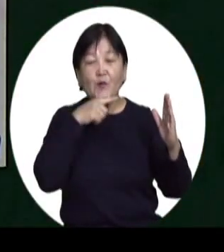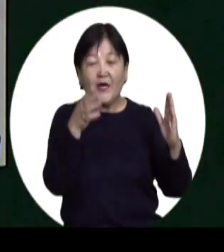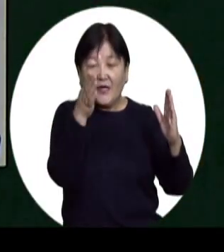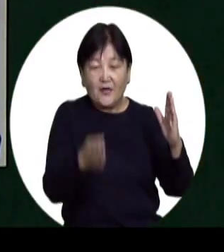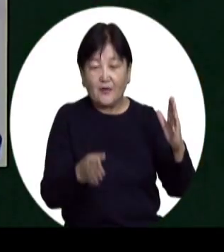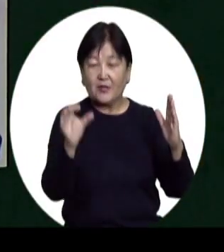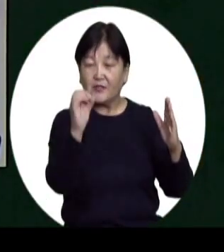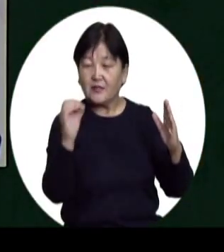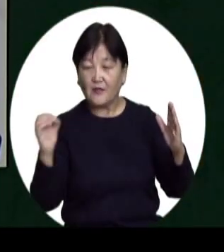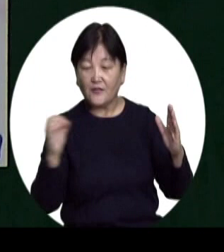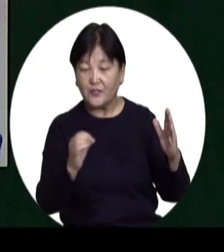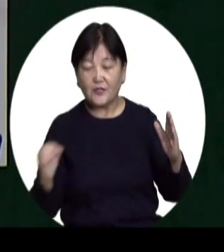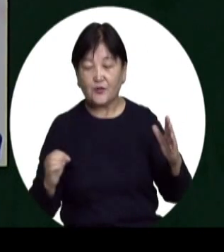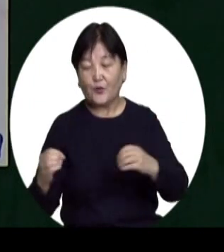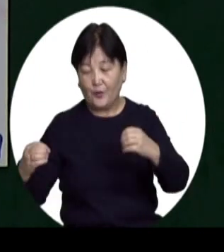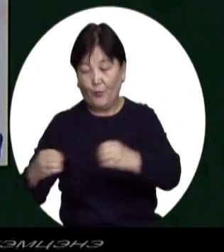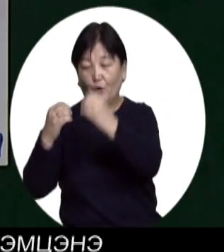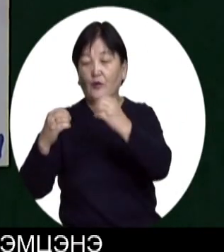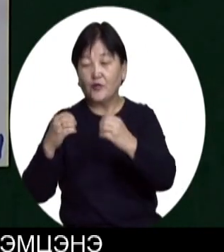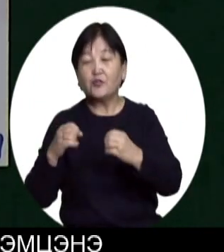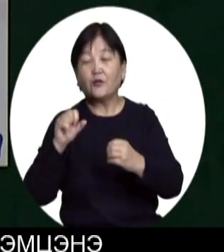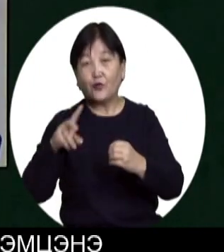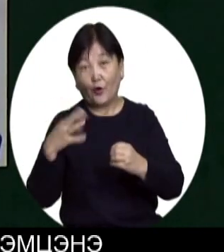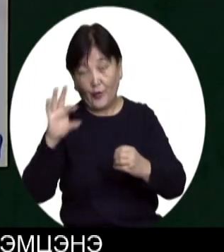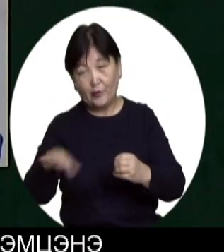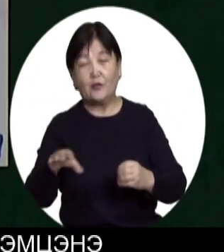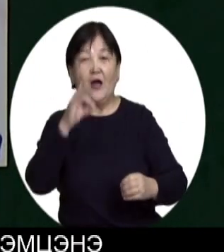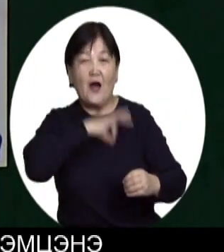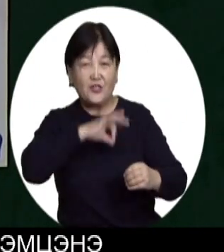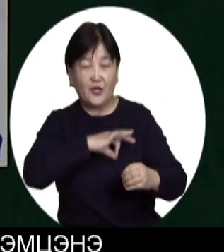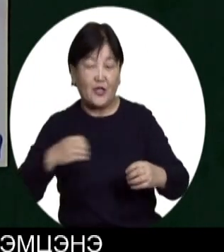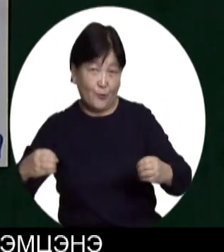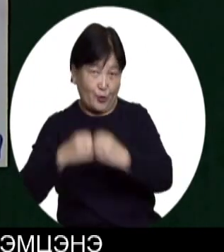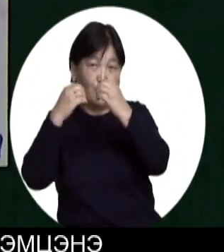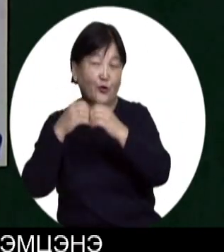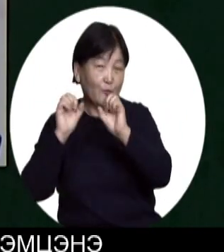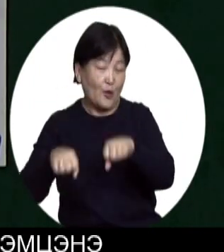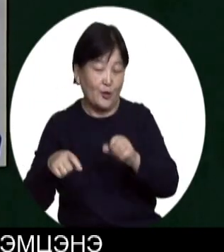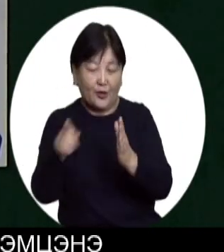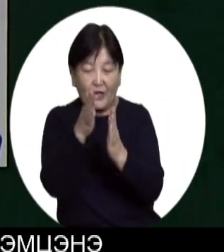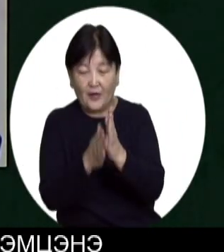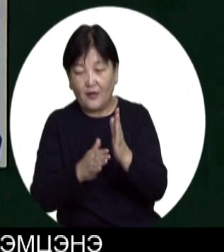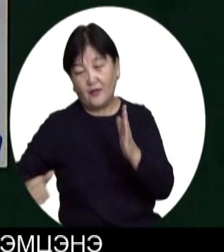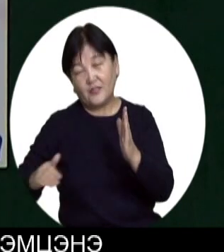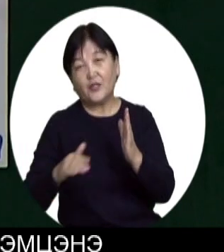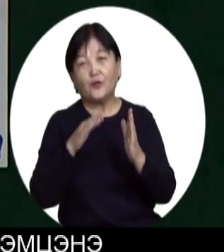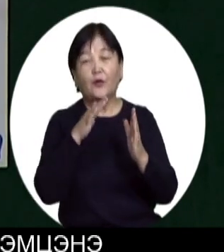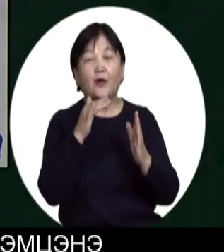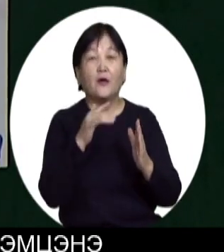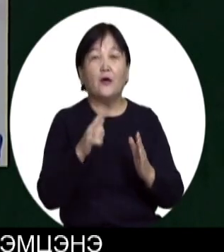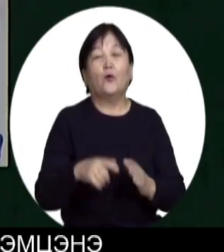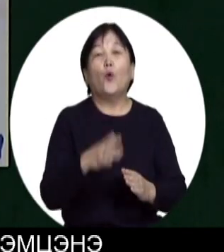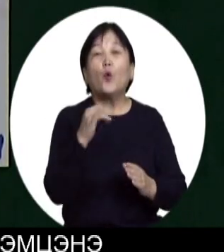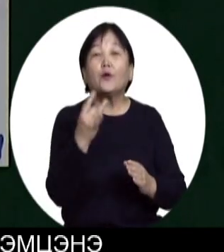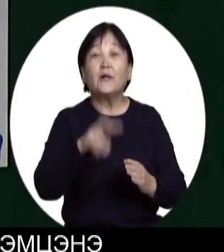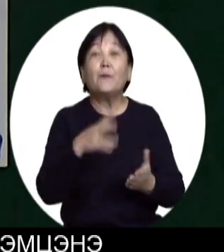л мөргөлдсөн тохиолдолд ашигтай мөргөлдөлт болоод урвал явагдах боломж шүү дээ. За энэс баг энергитэй энэ цайвар